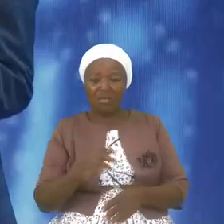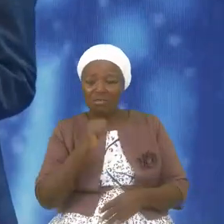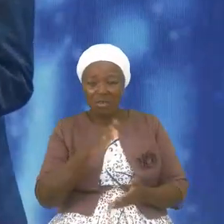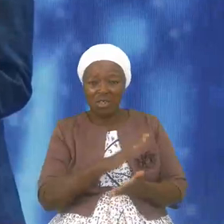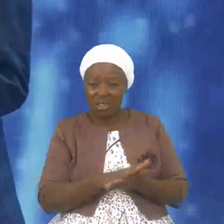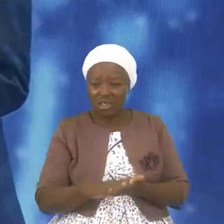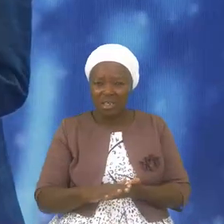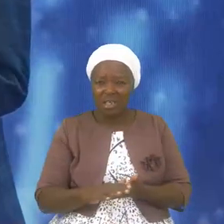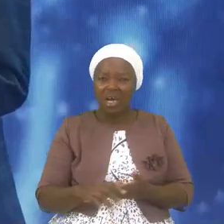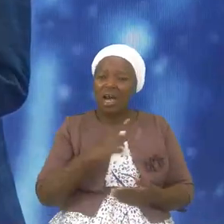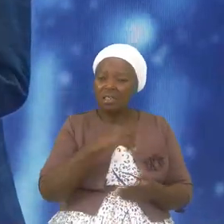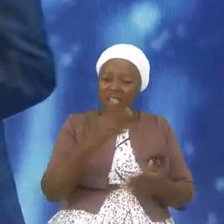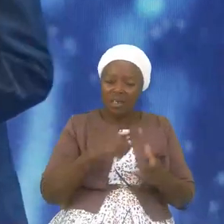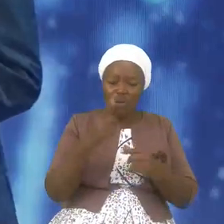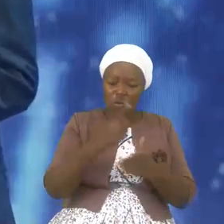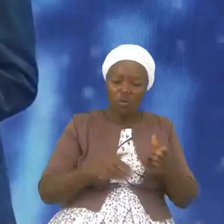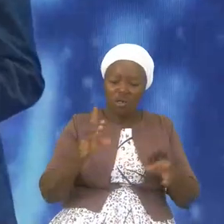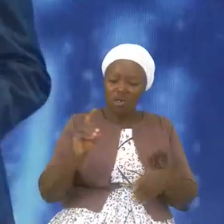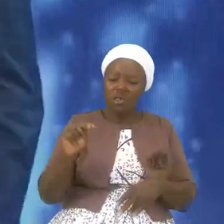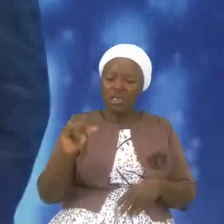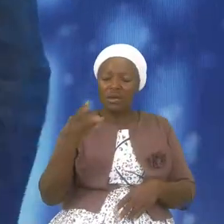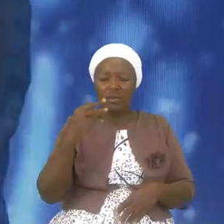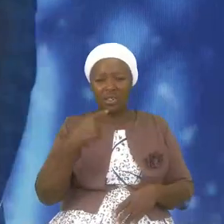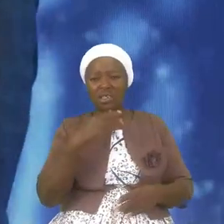que tu es pesé dans la